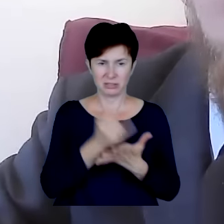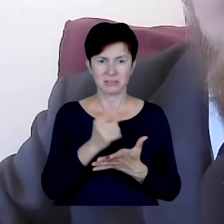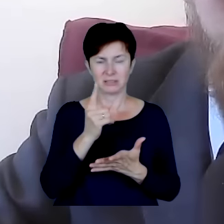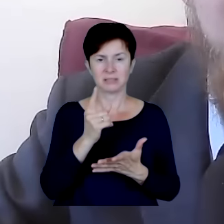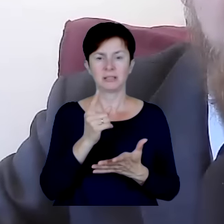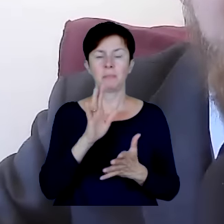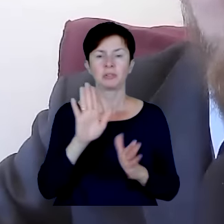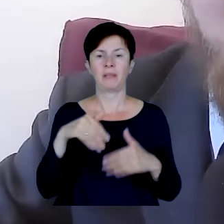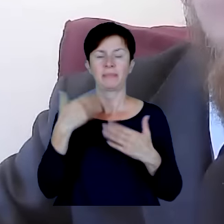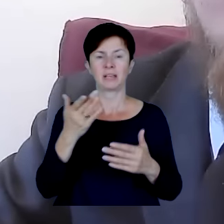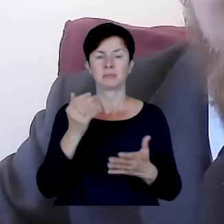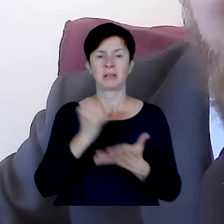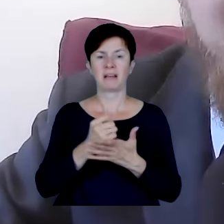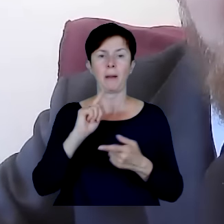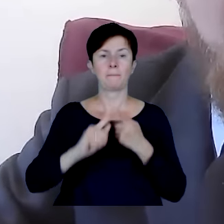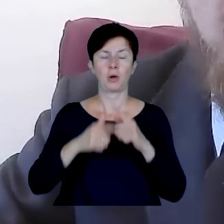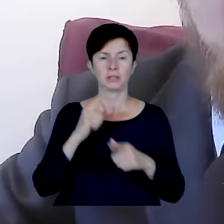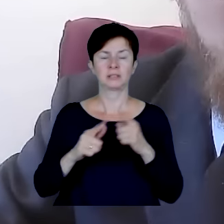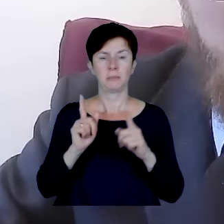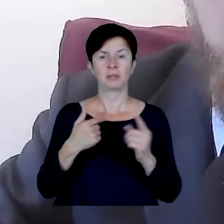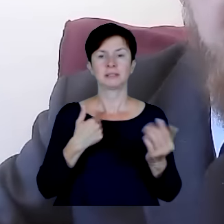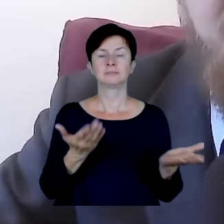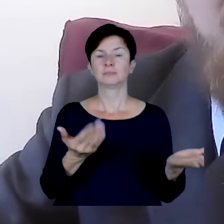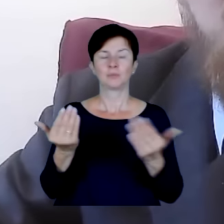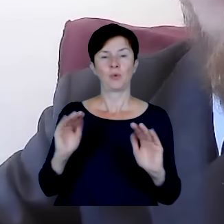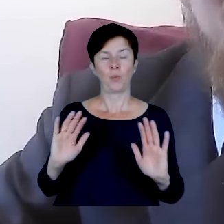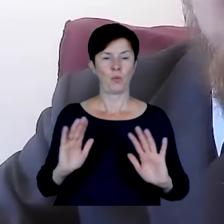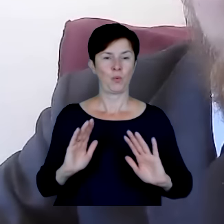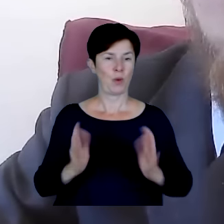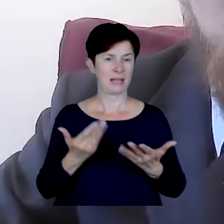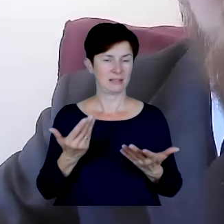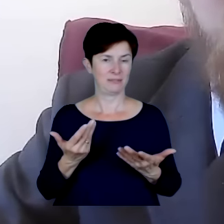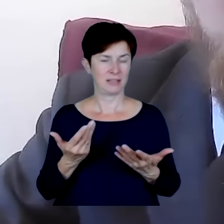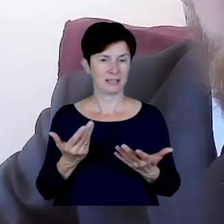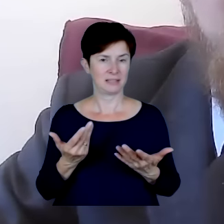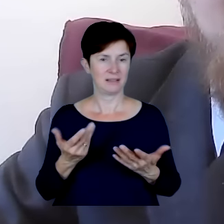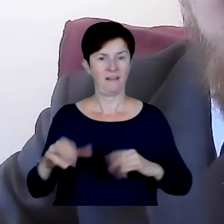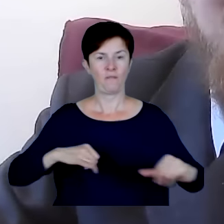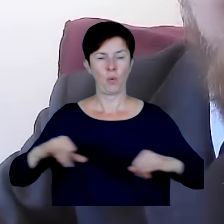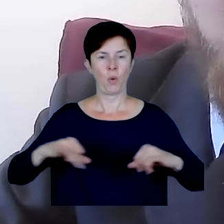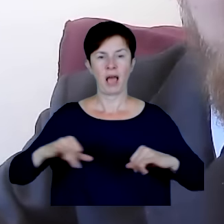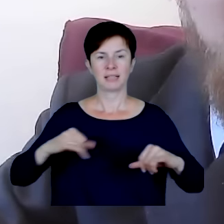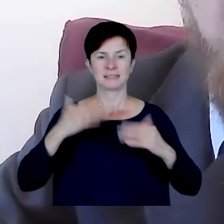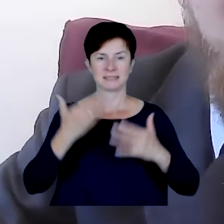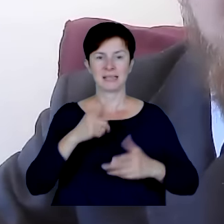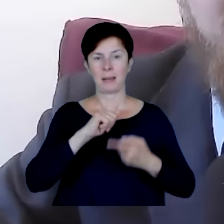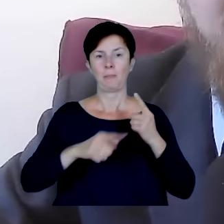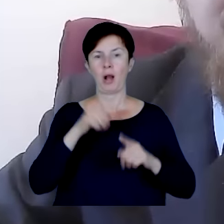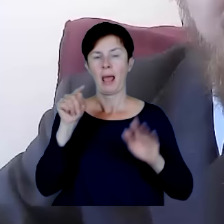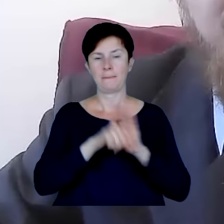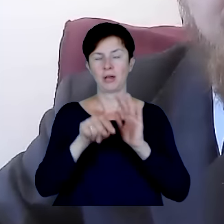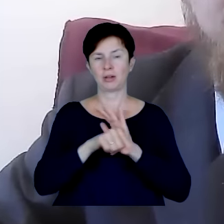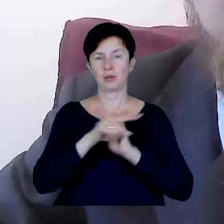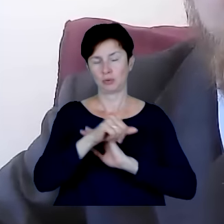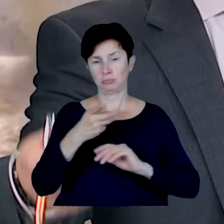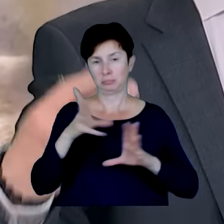prawa polityczne i w ten sposób, żeby ułatwiać pozostawanie u władzy sił, które taką politykę imigracyjną prowadzą. No właśnie,